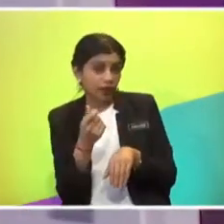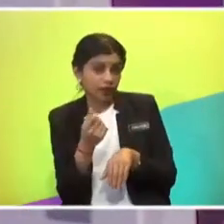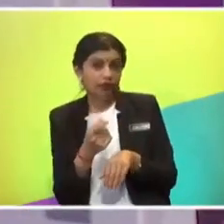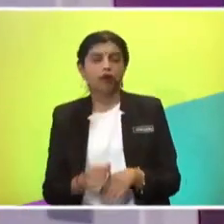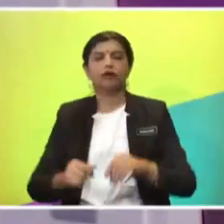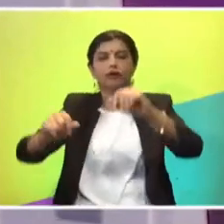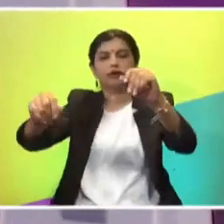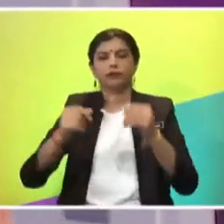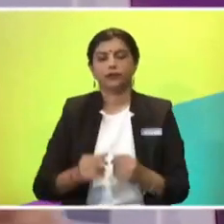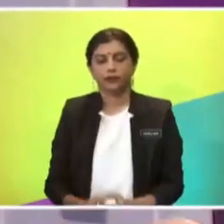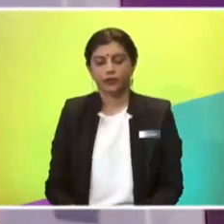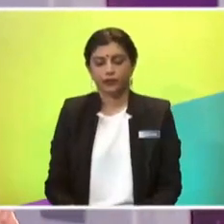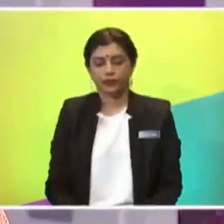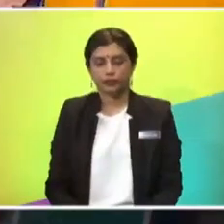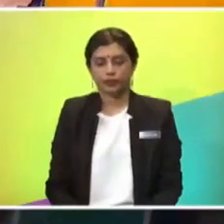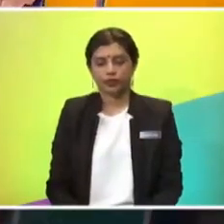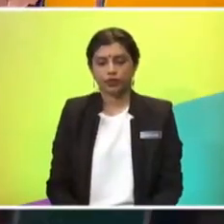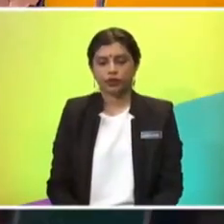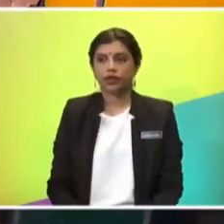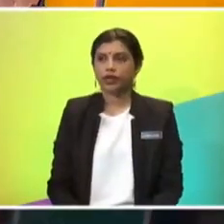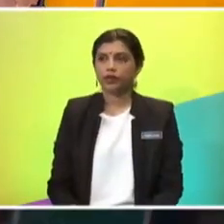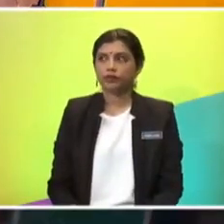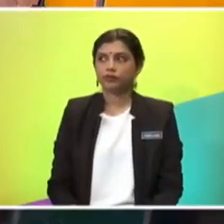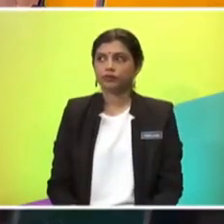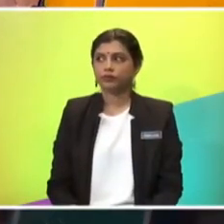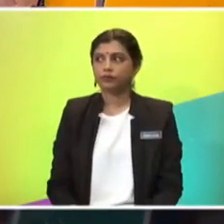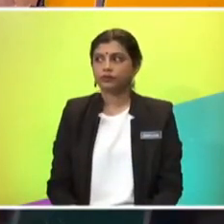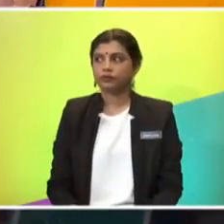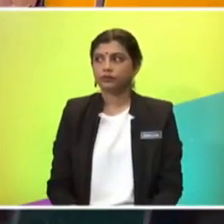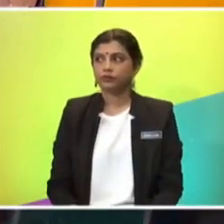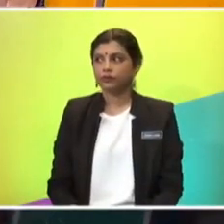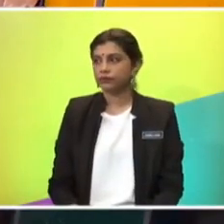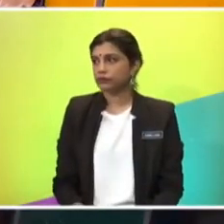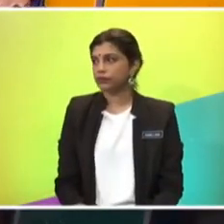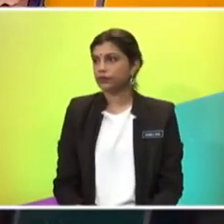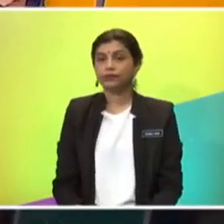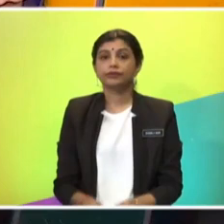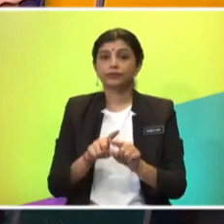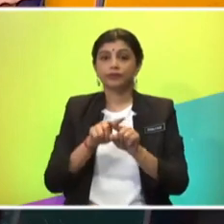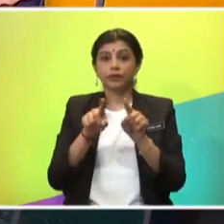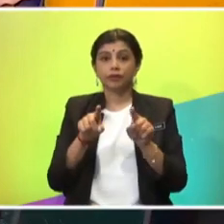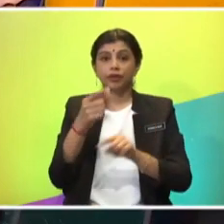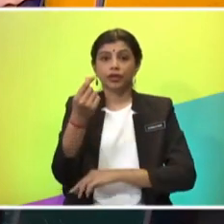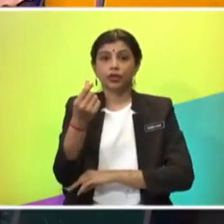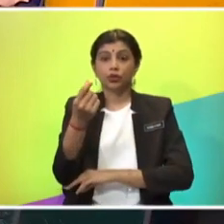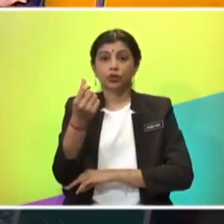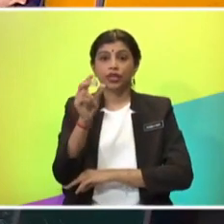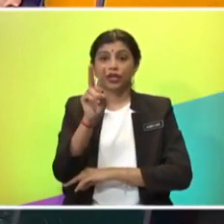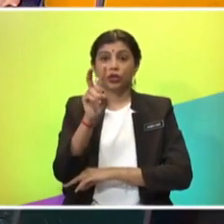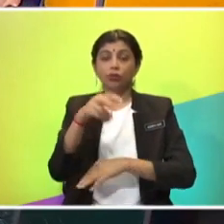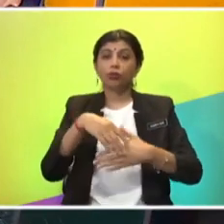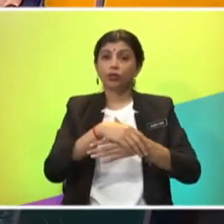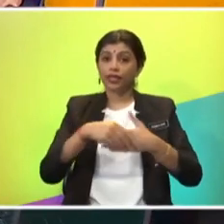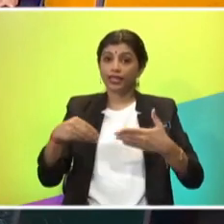Tetapi duit kita ni unik sikit. Duit RM50 dan duit RM20 ni saiz ukuran dia panjang dia